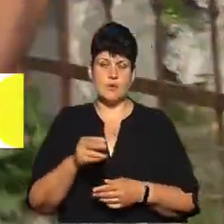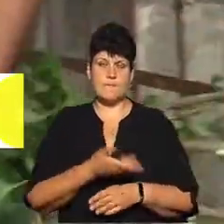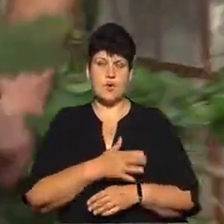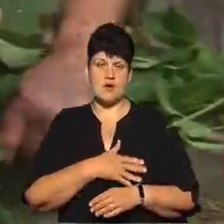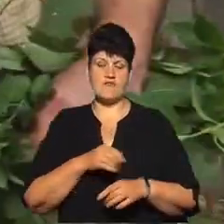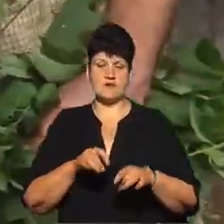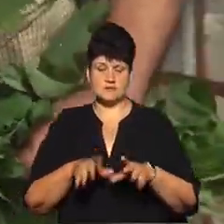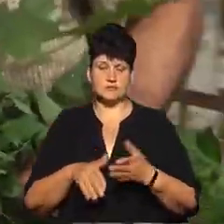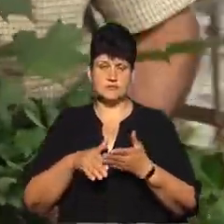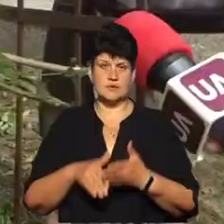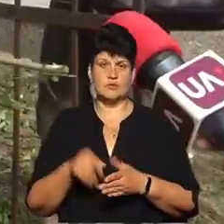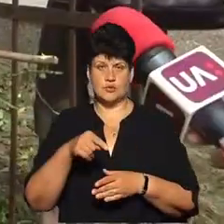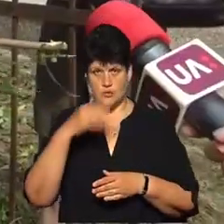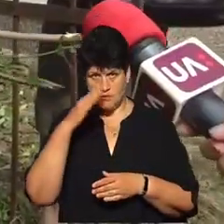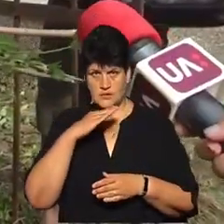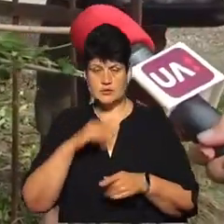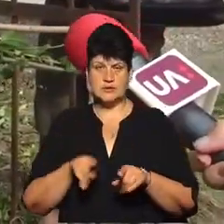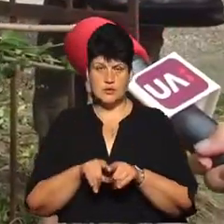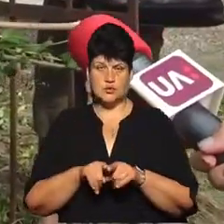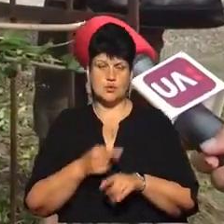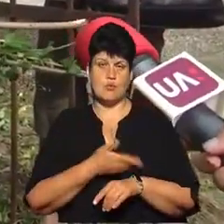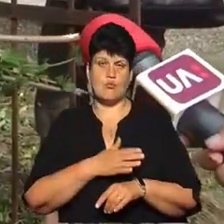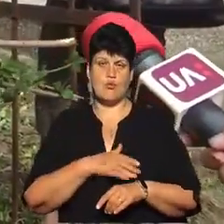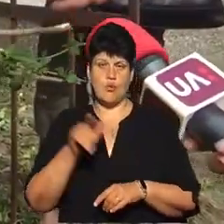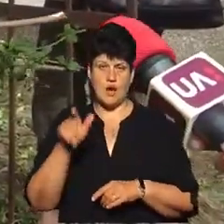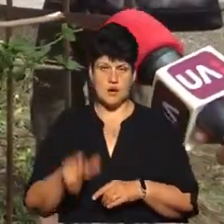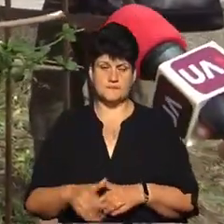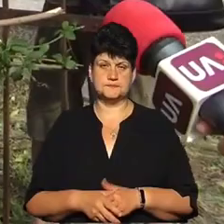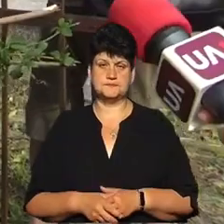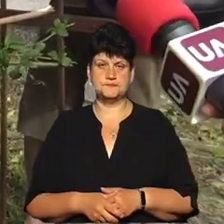його батько теж поляк. Прибираємо тут, робимо